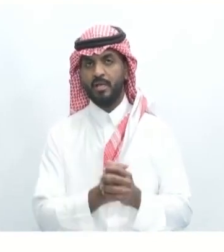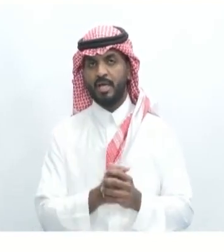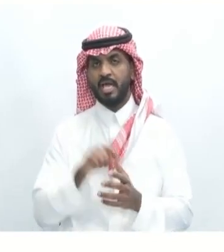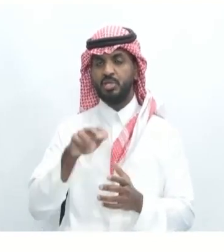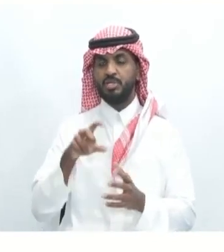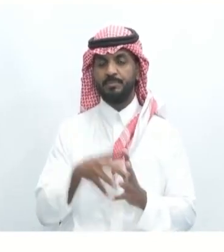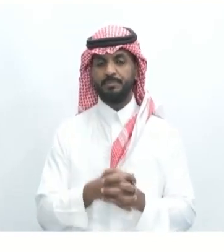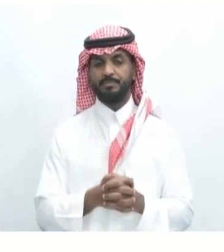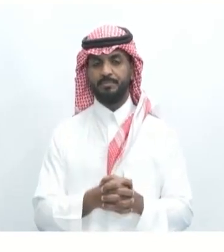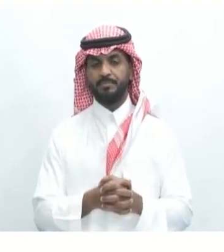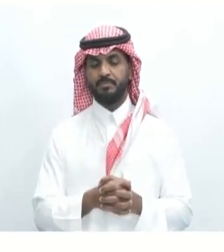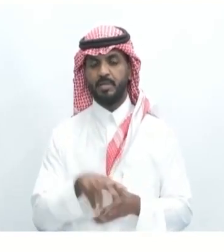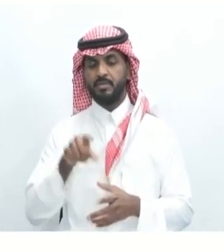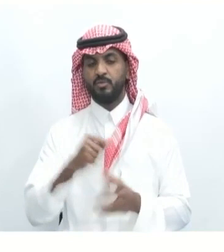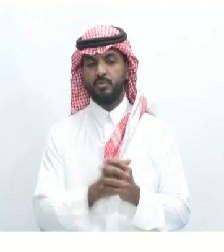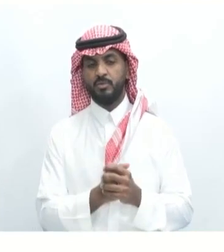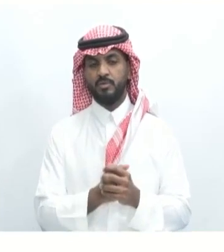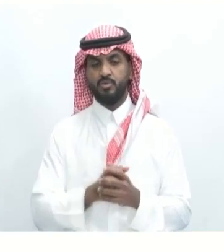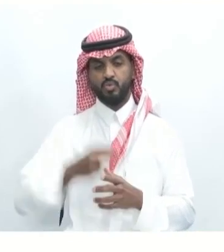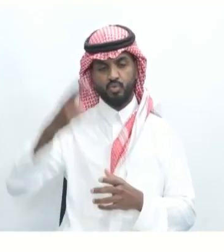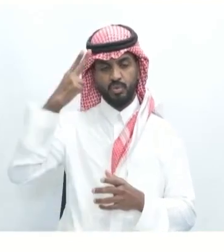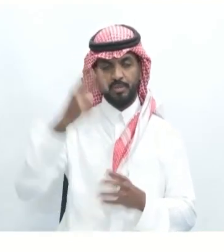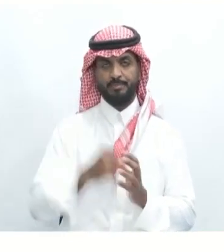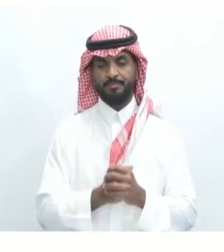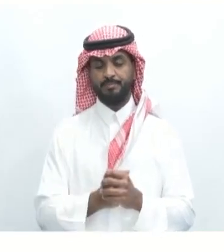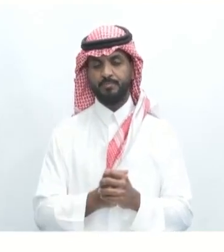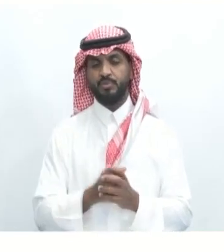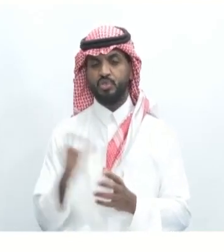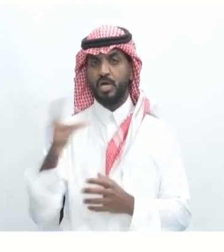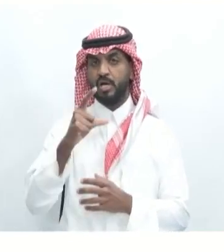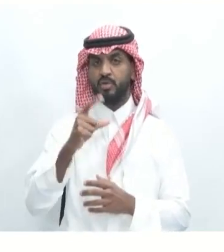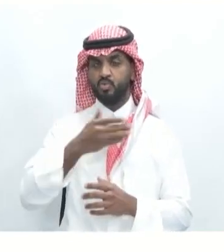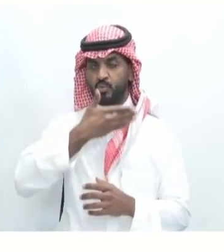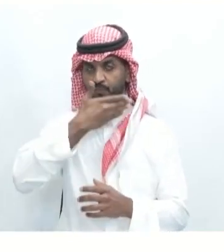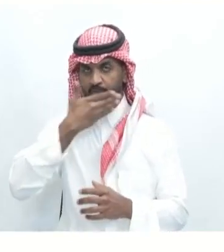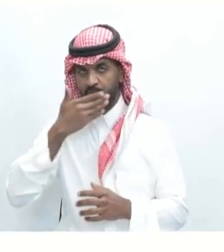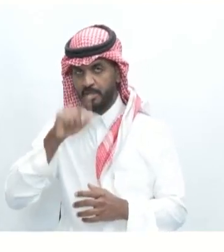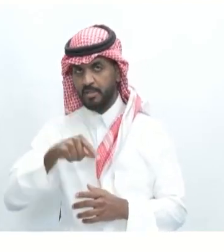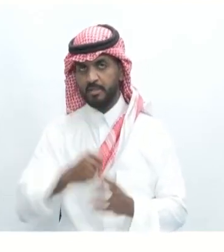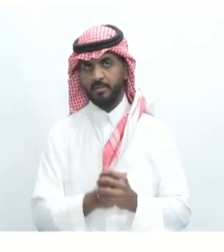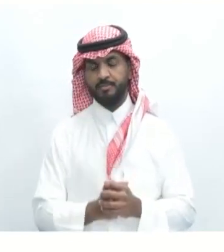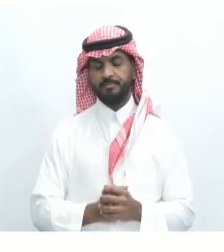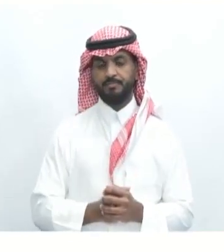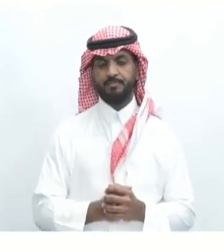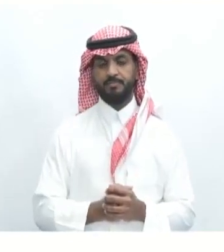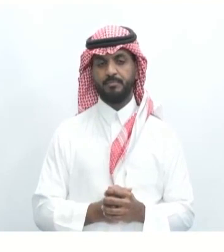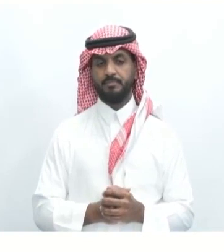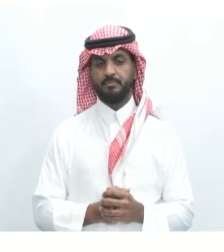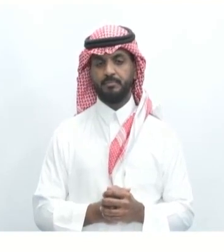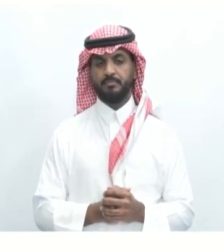خليجيه احسنتم ممتاز قد نقول السعوديه شهر يصوم فيه